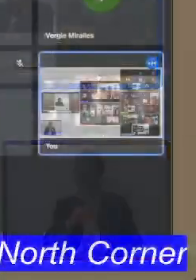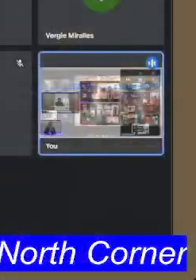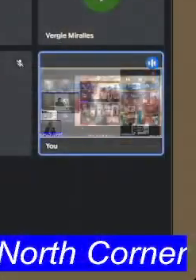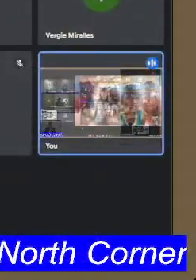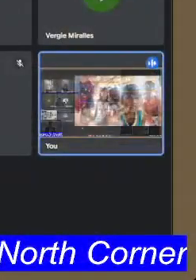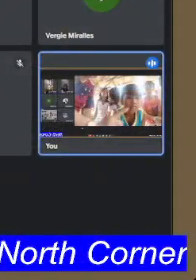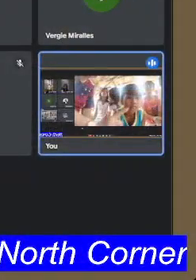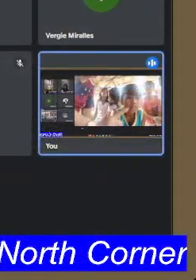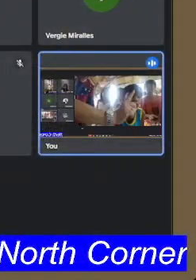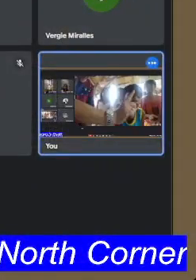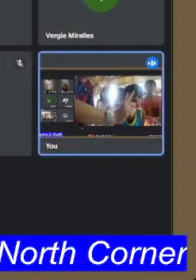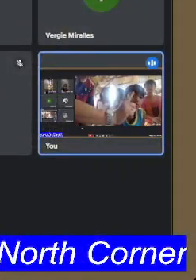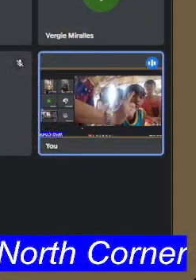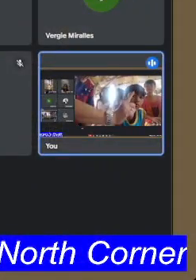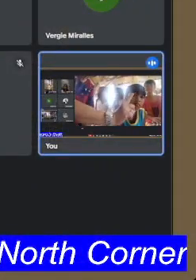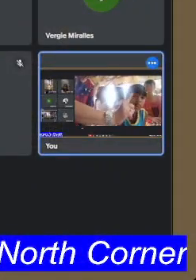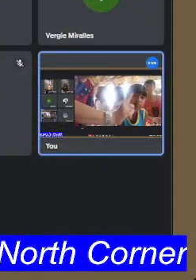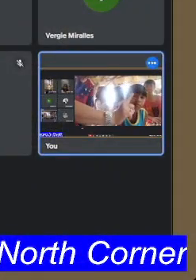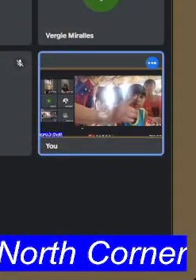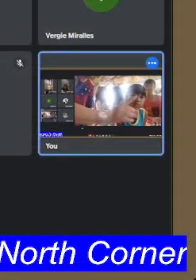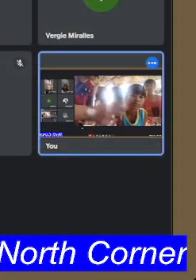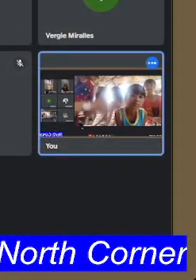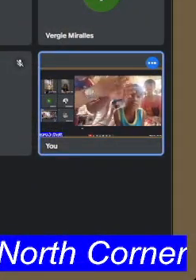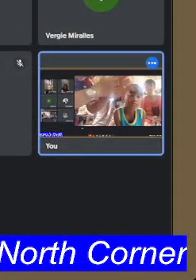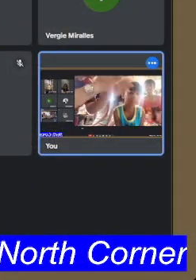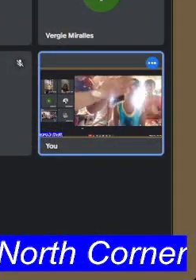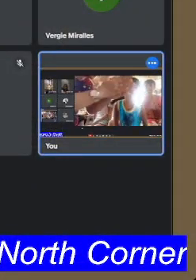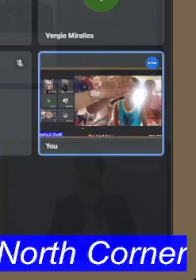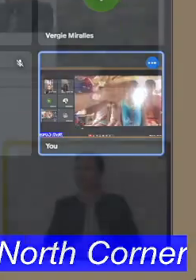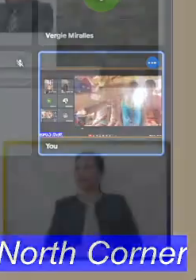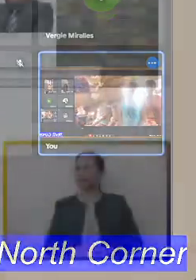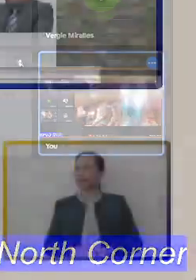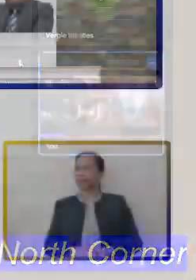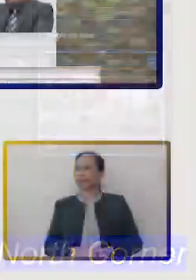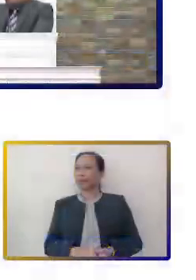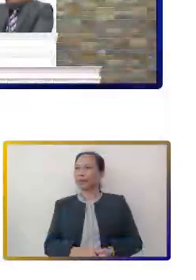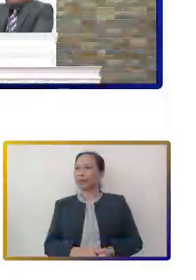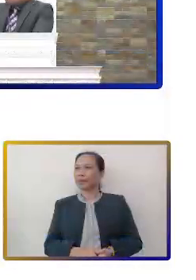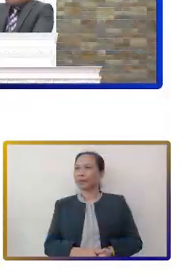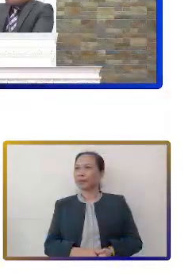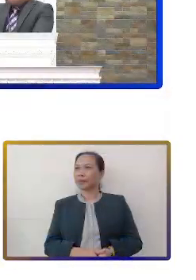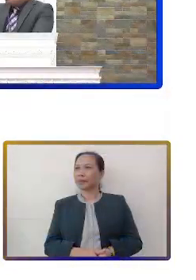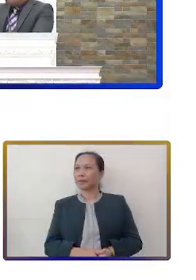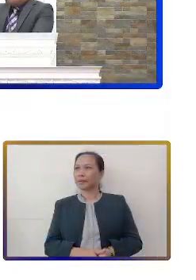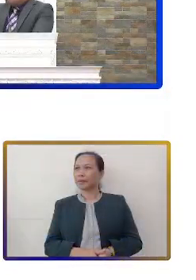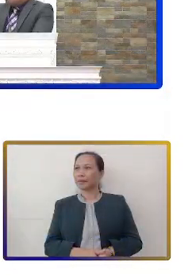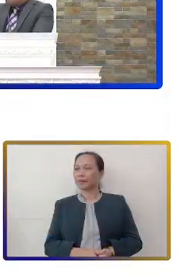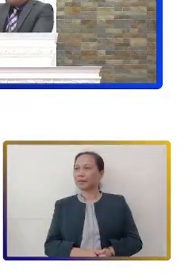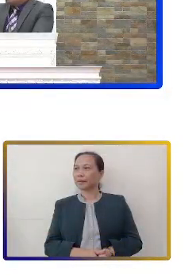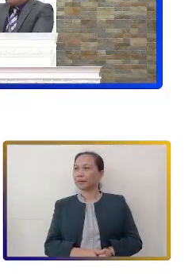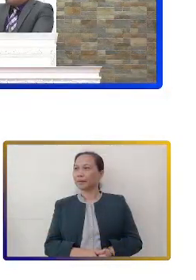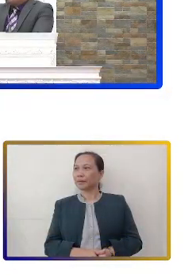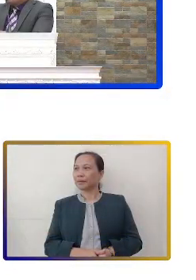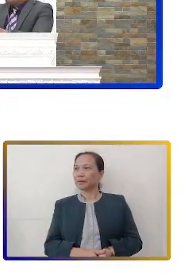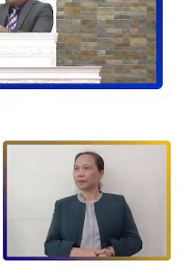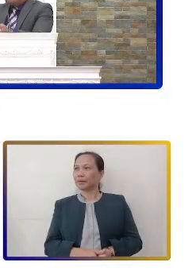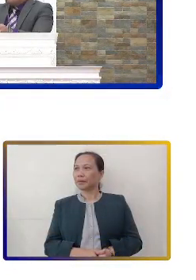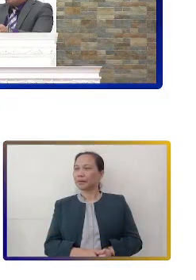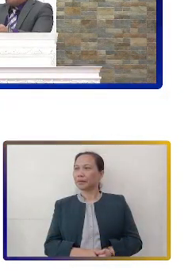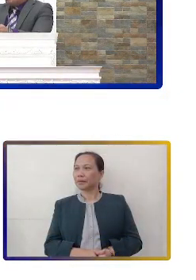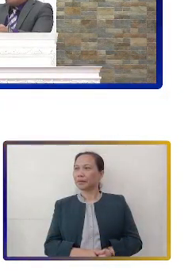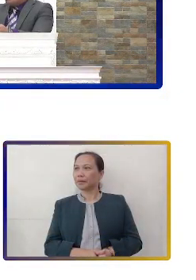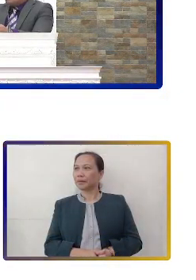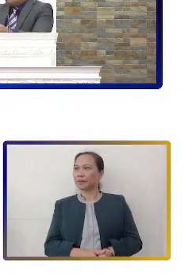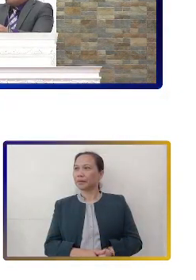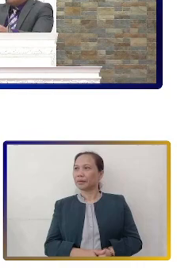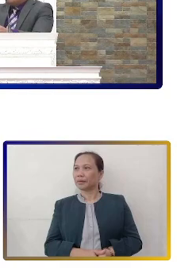Amen. Alright, meron pa ba? Meron pa tayo first time visitors dyan? Wala